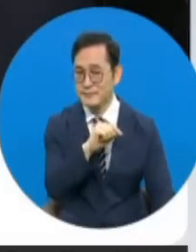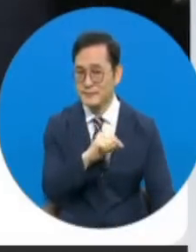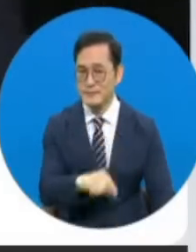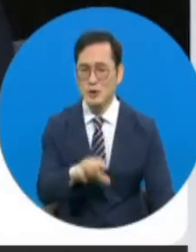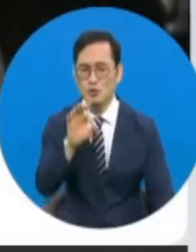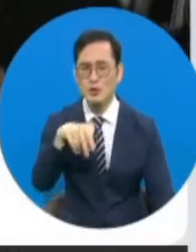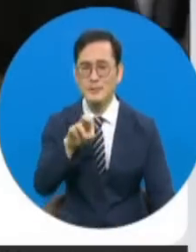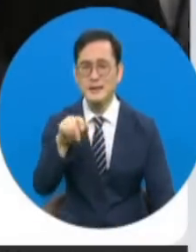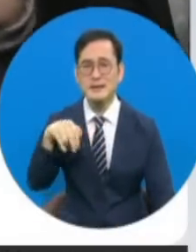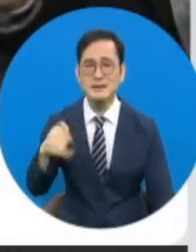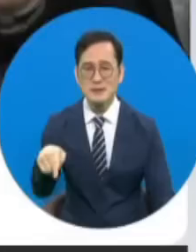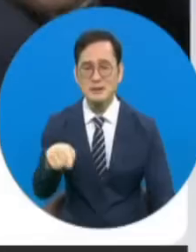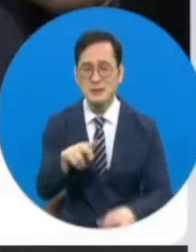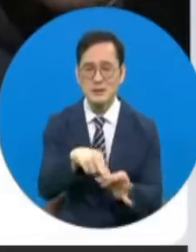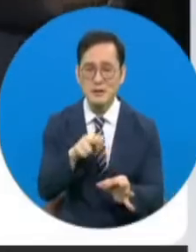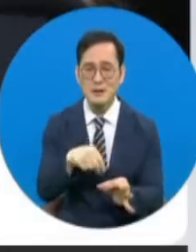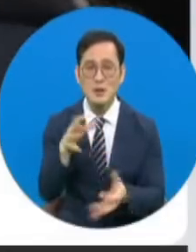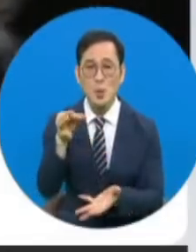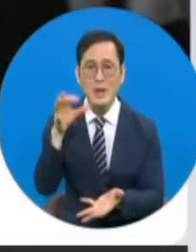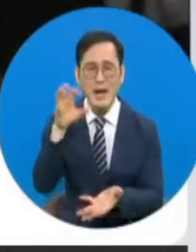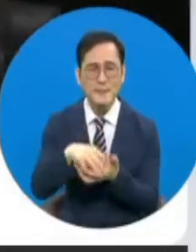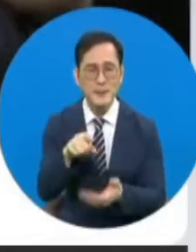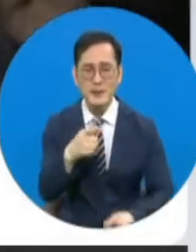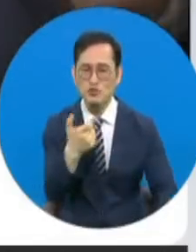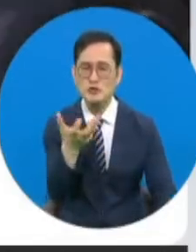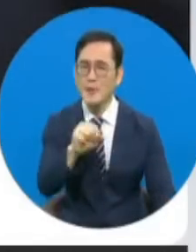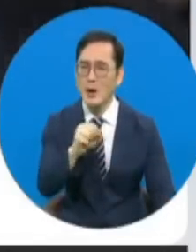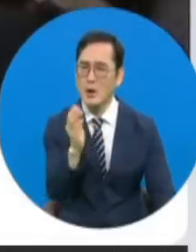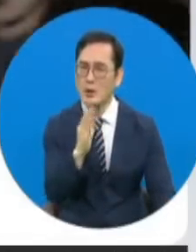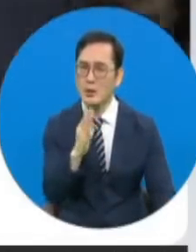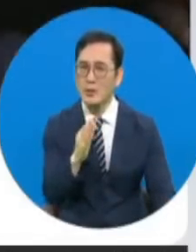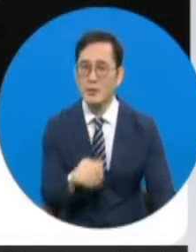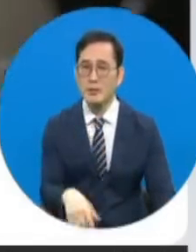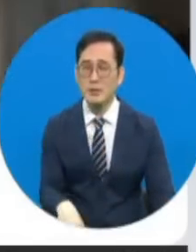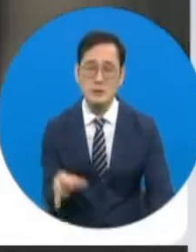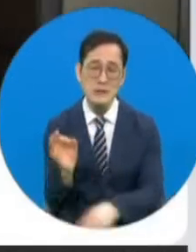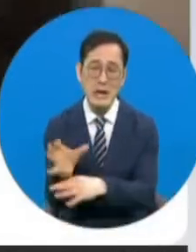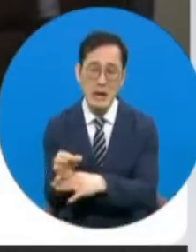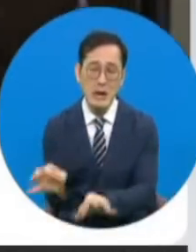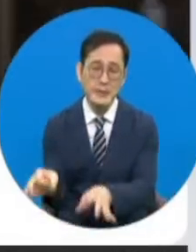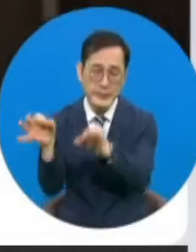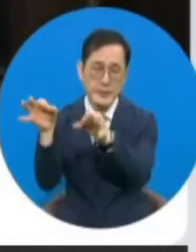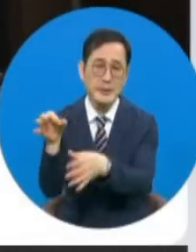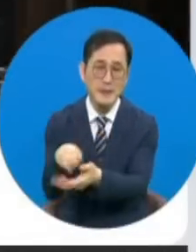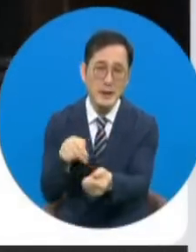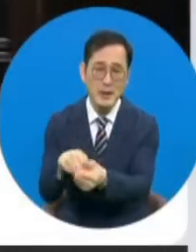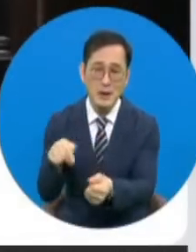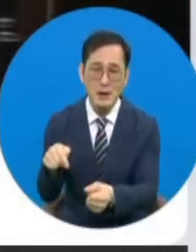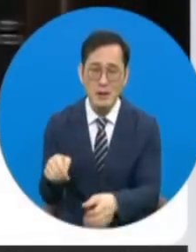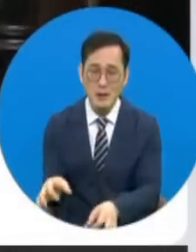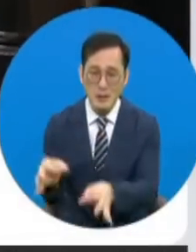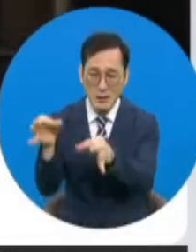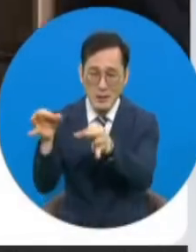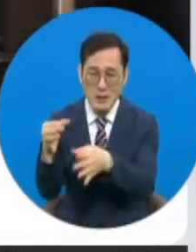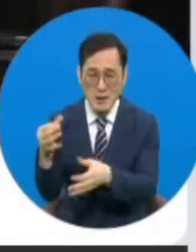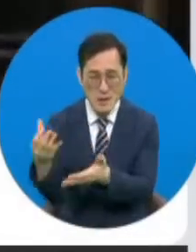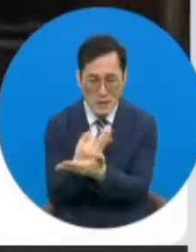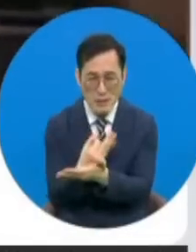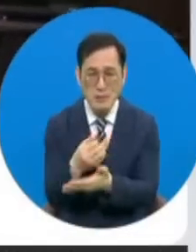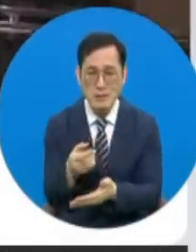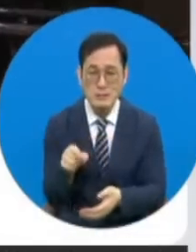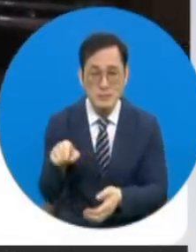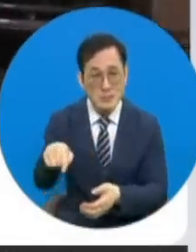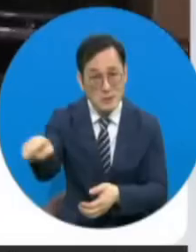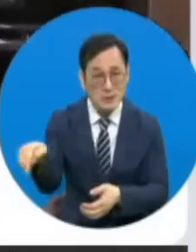유믹스를 사는데 있어서 이제 사진 정보를 얻고 있었느냐 어찌 알았느냐 더군다나 아무리 코인의 전문가를 할지라도 자기의